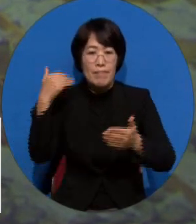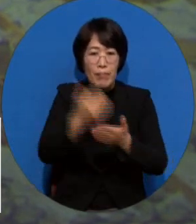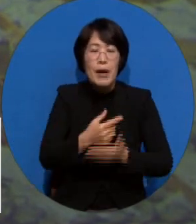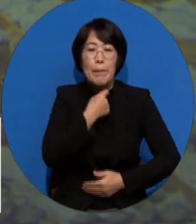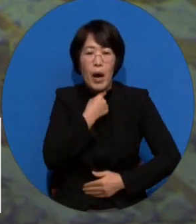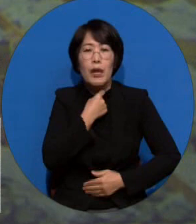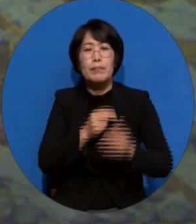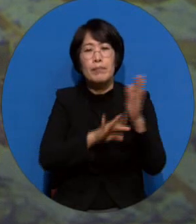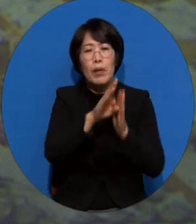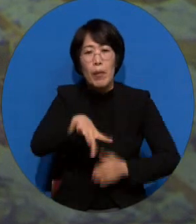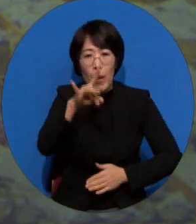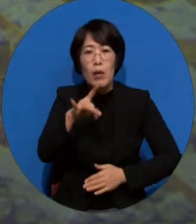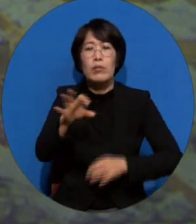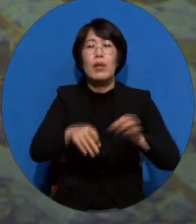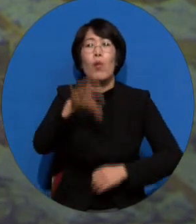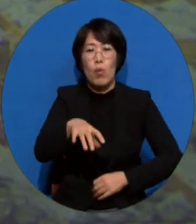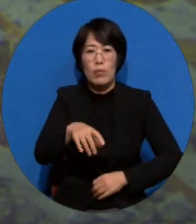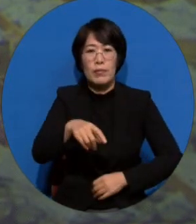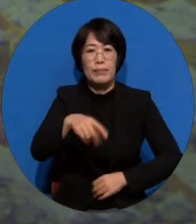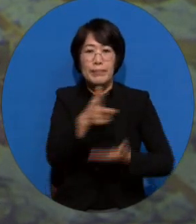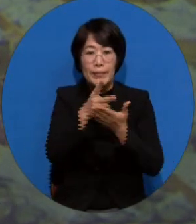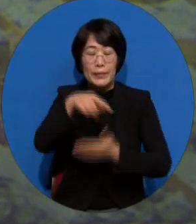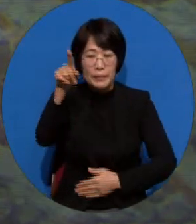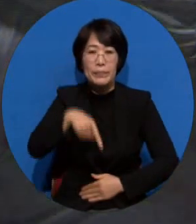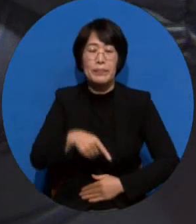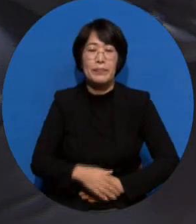경매가 이루어진 현장을 양정은 기자가 다녀왔습니다.